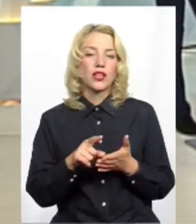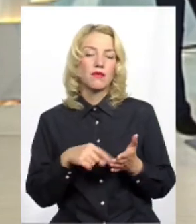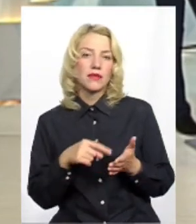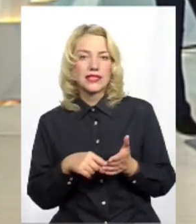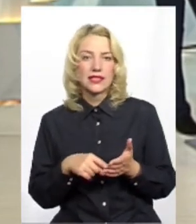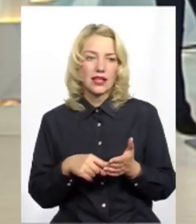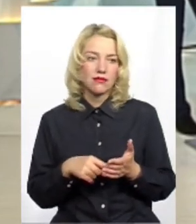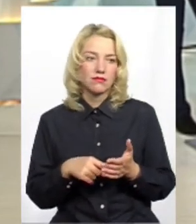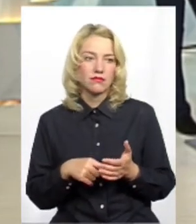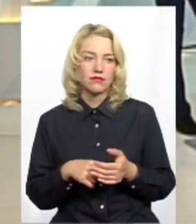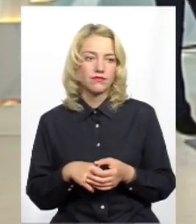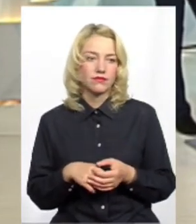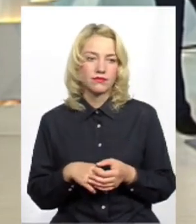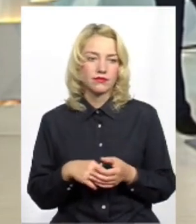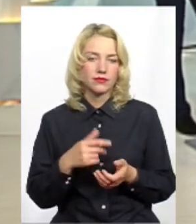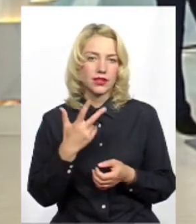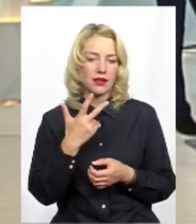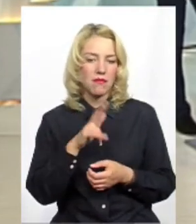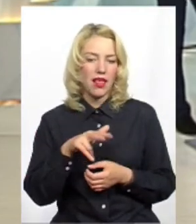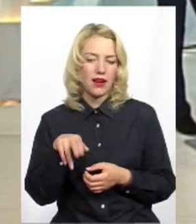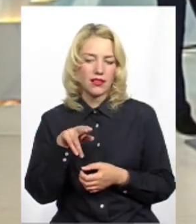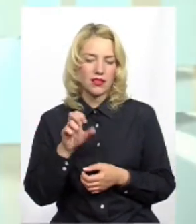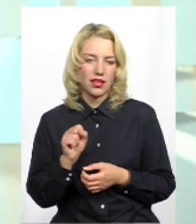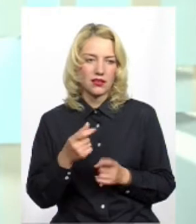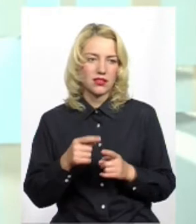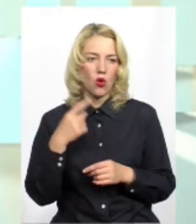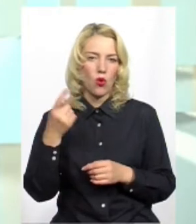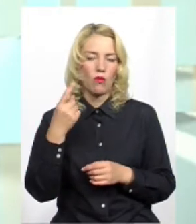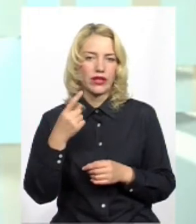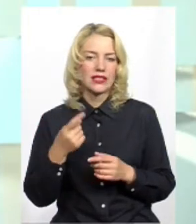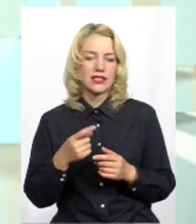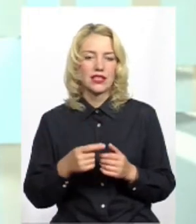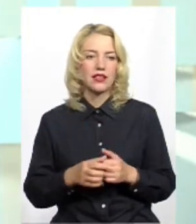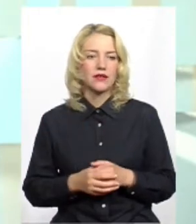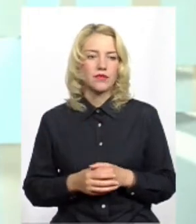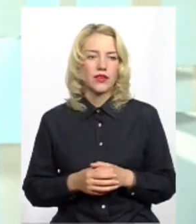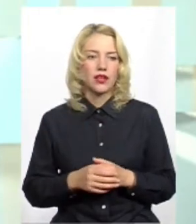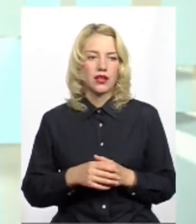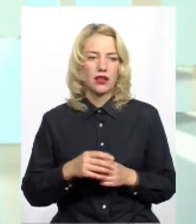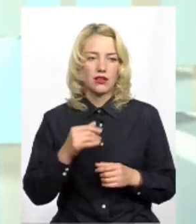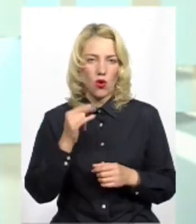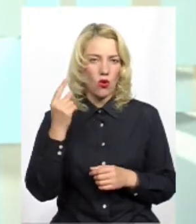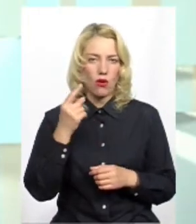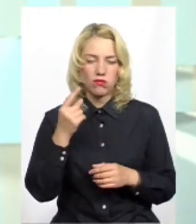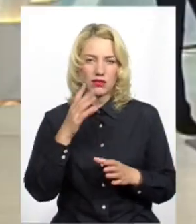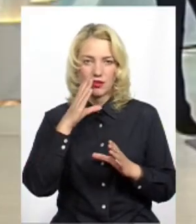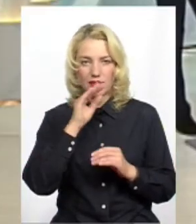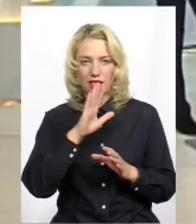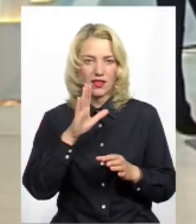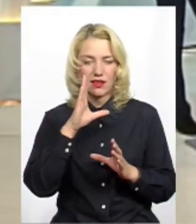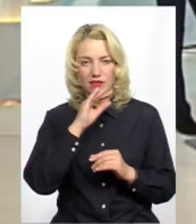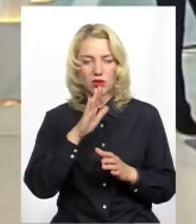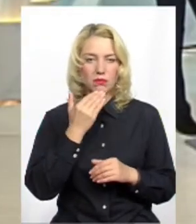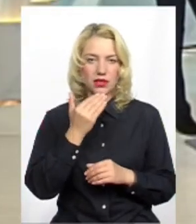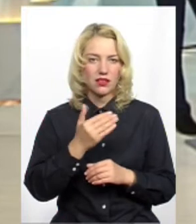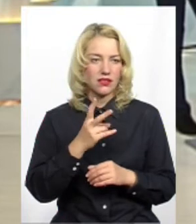близько мільярда гривень, здається. Це обласне підприємство, обласне комунальне підприємство, але й області. Так, області вистачить,